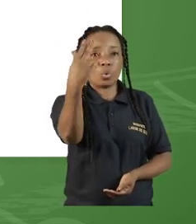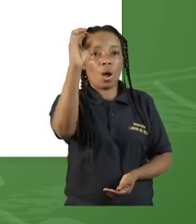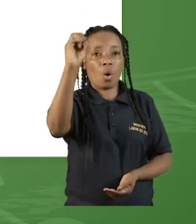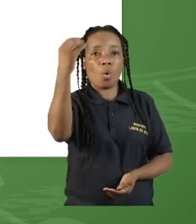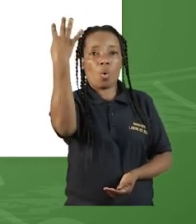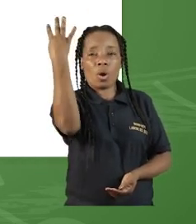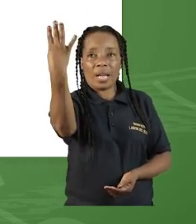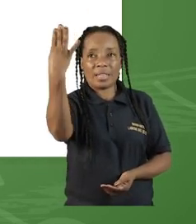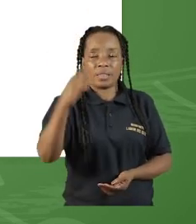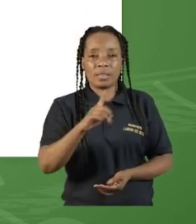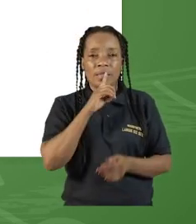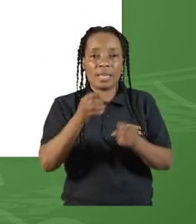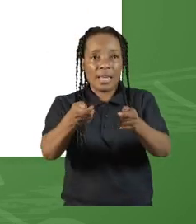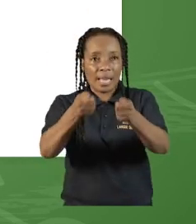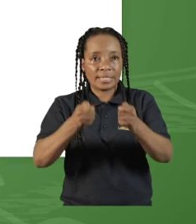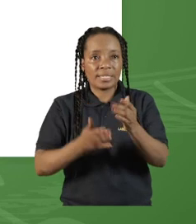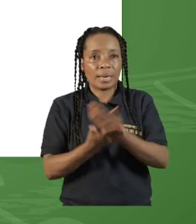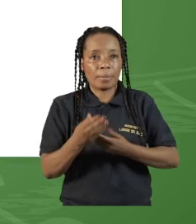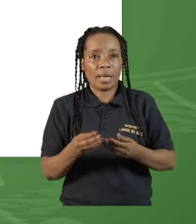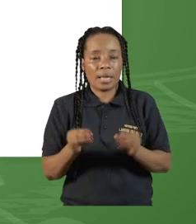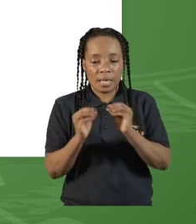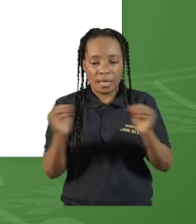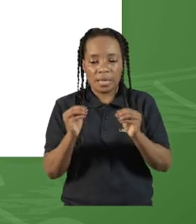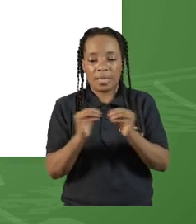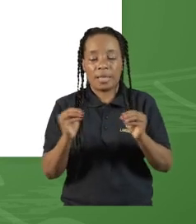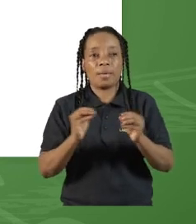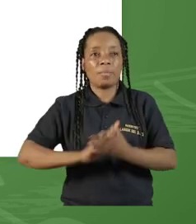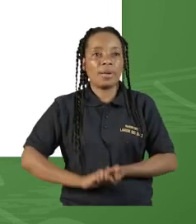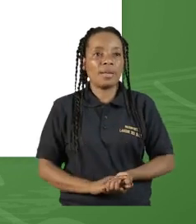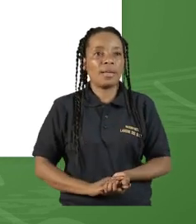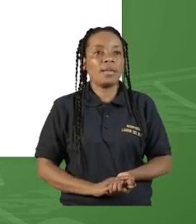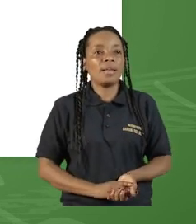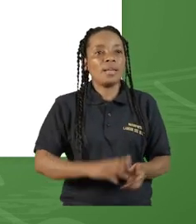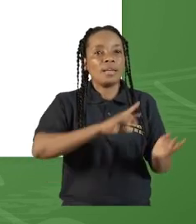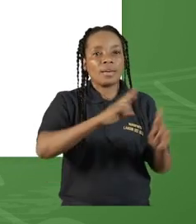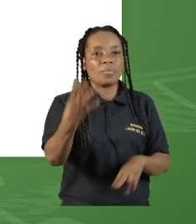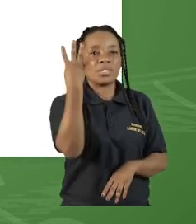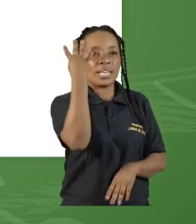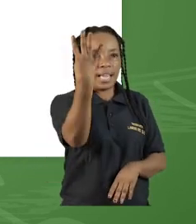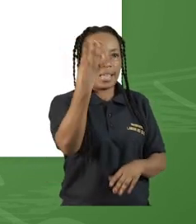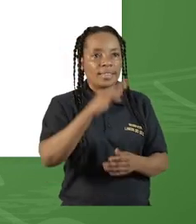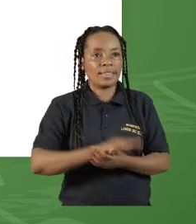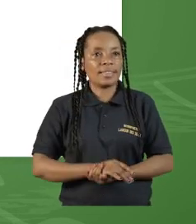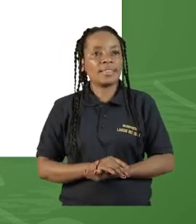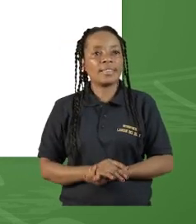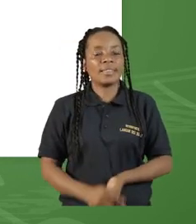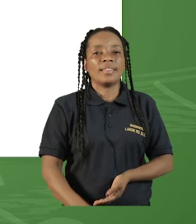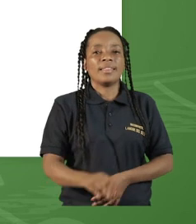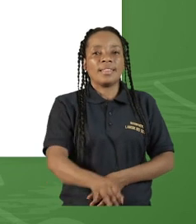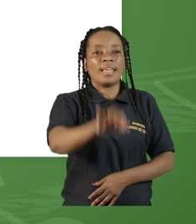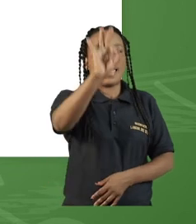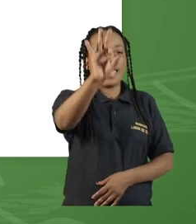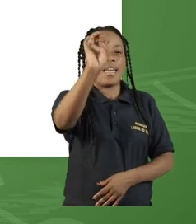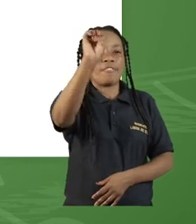un aimant. Pour la quatrième consigne, la réponse est Fe